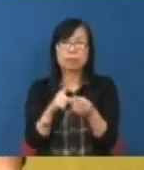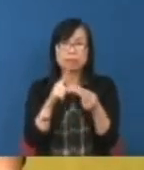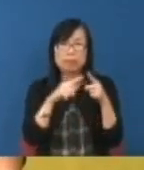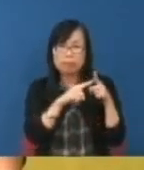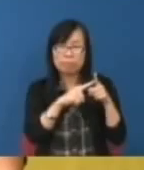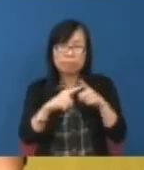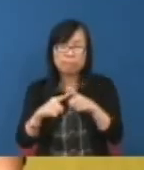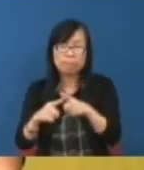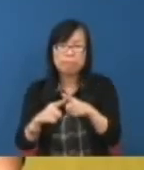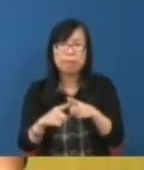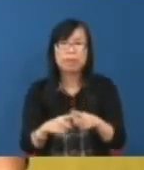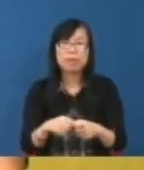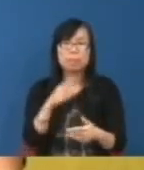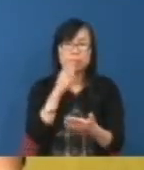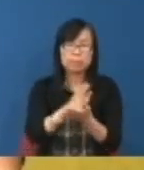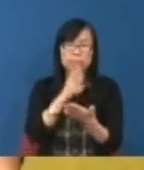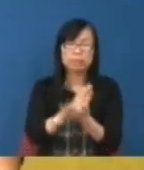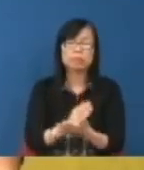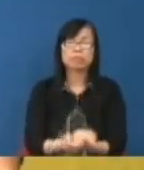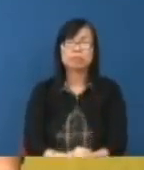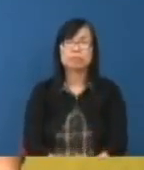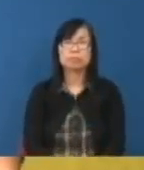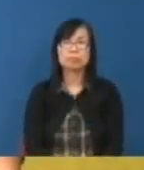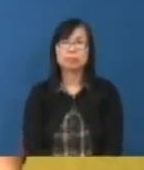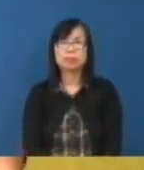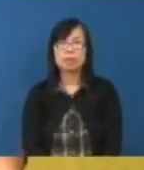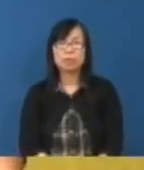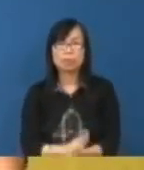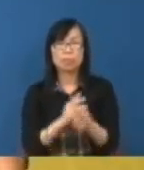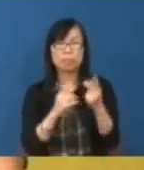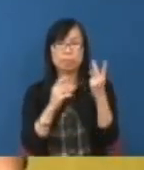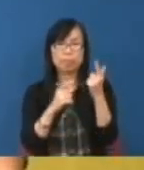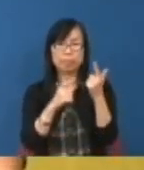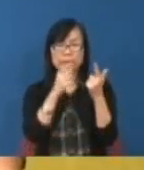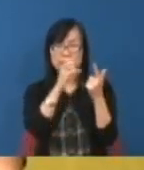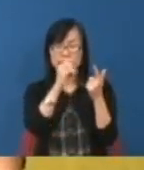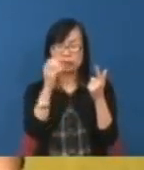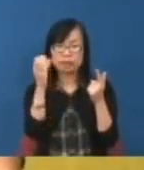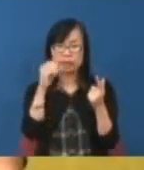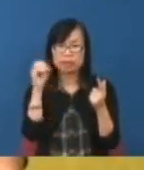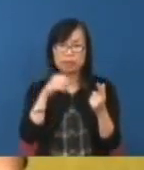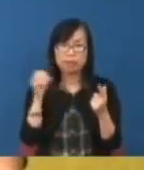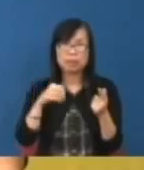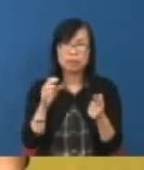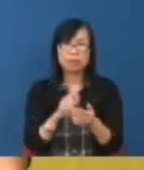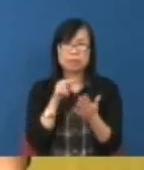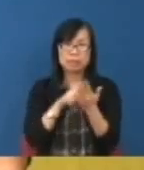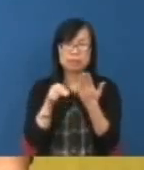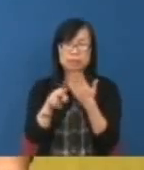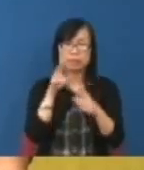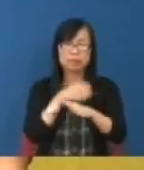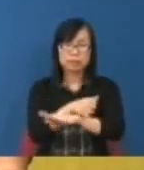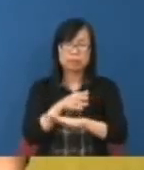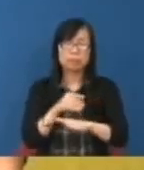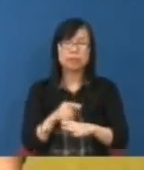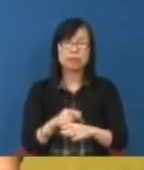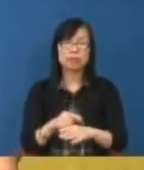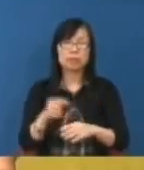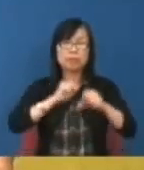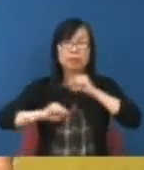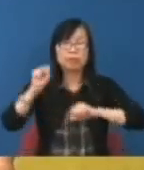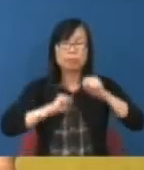往蔣介石年代對不同族群的歧視，去到80年代其實是透過一種社會運動，透過一種集體行動，一種